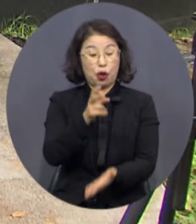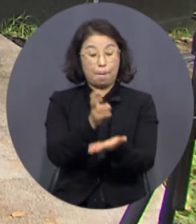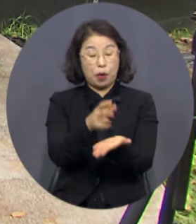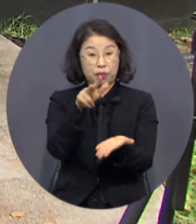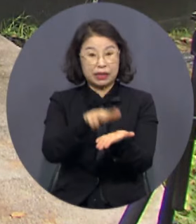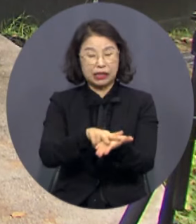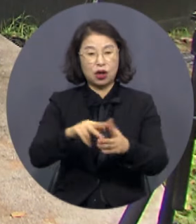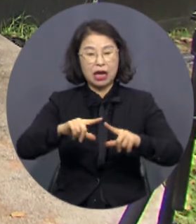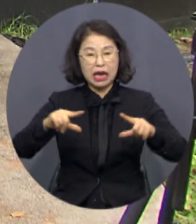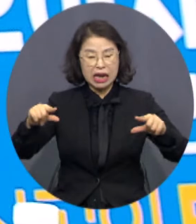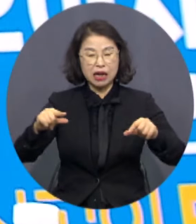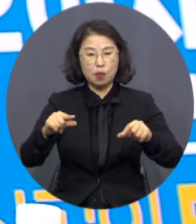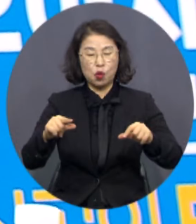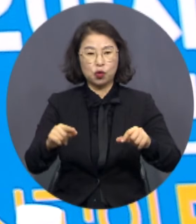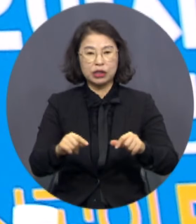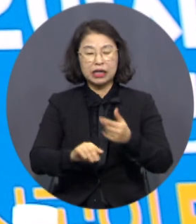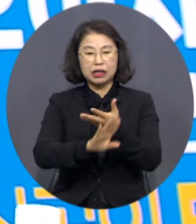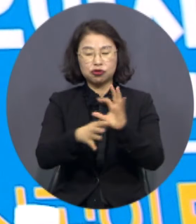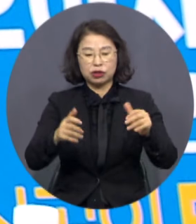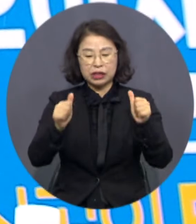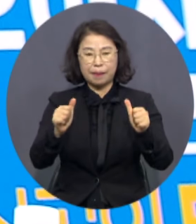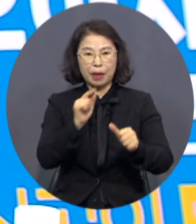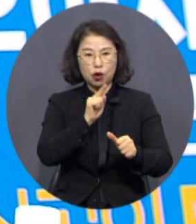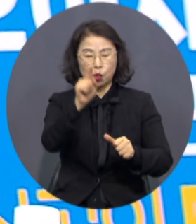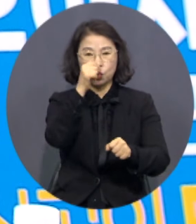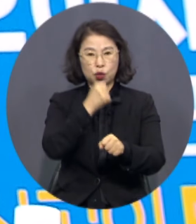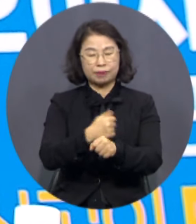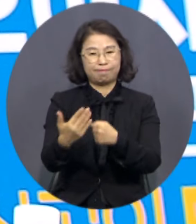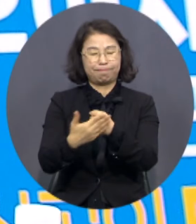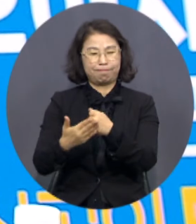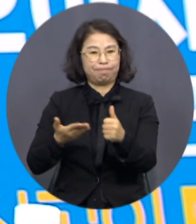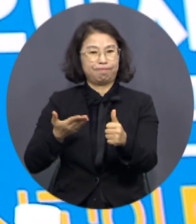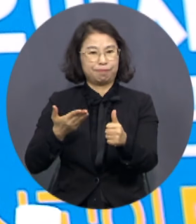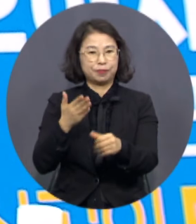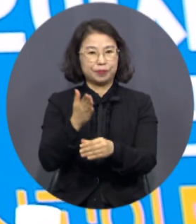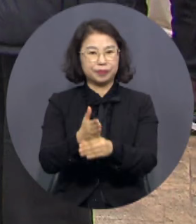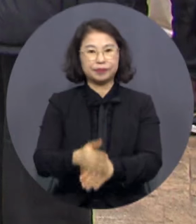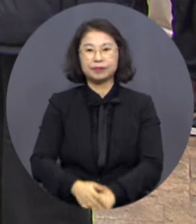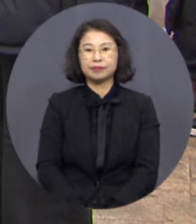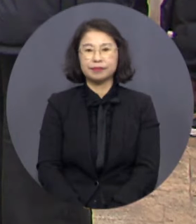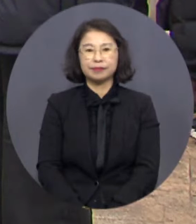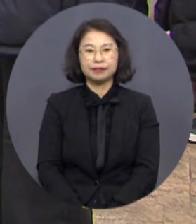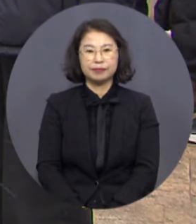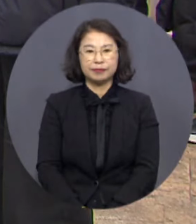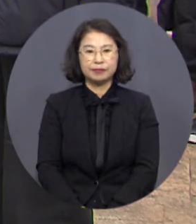일본을 국제해양법재판소에 제소하겠다며 지지를 호소했습니다.